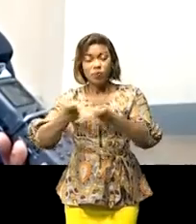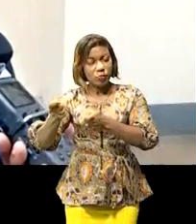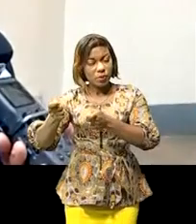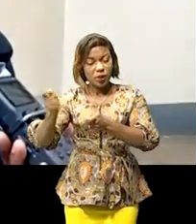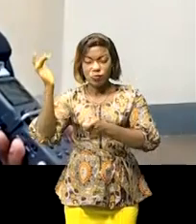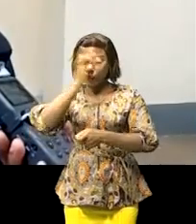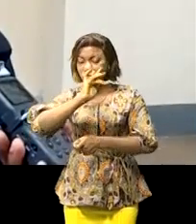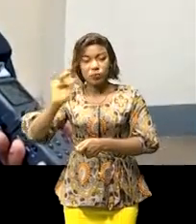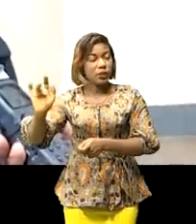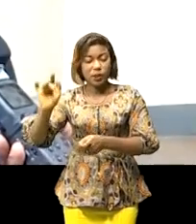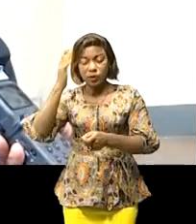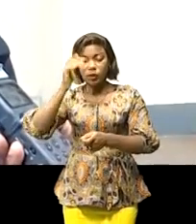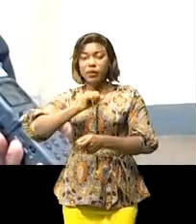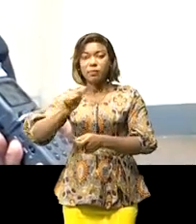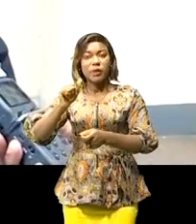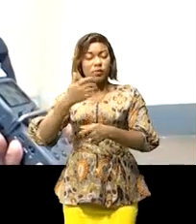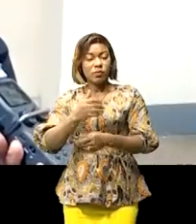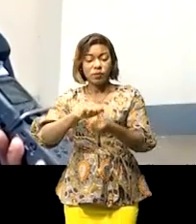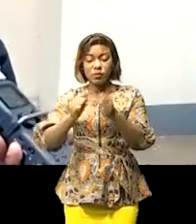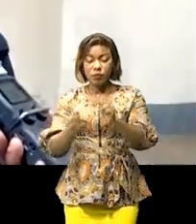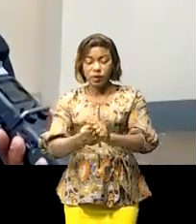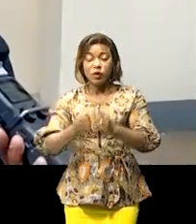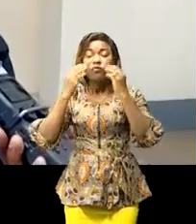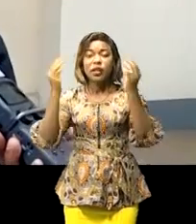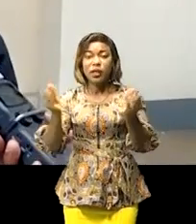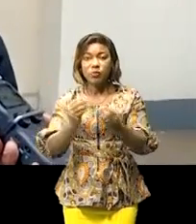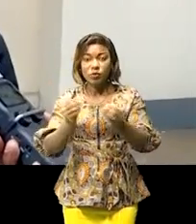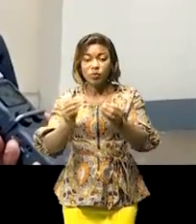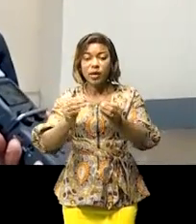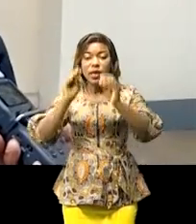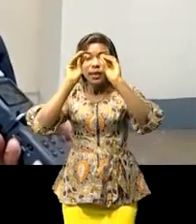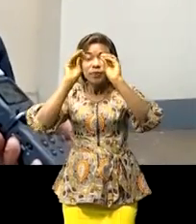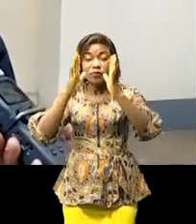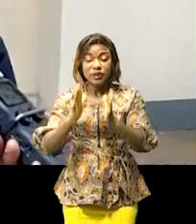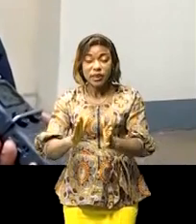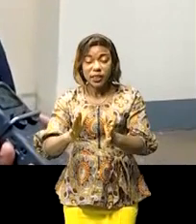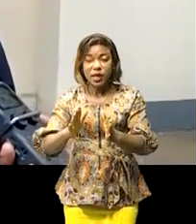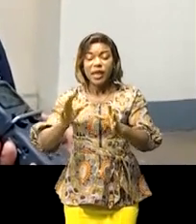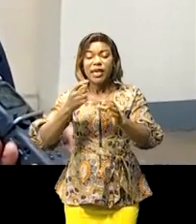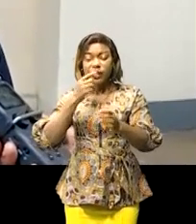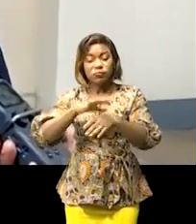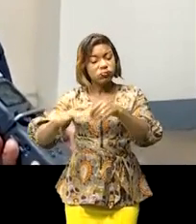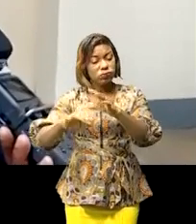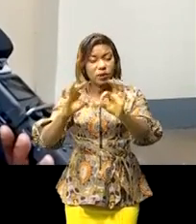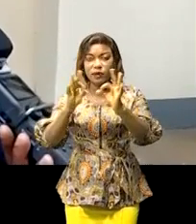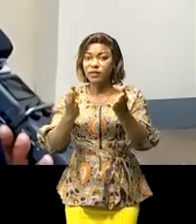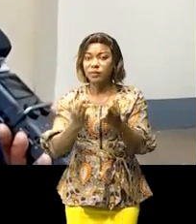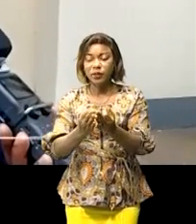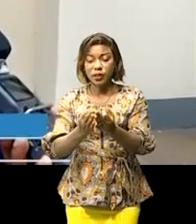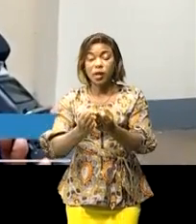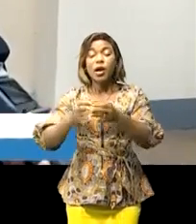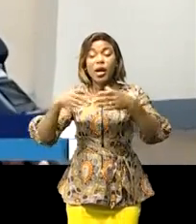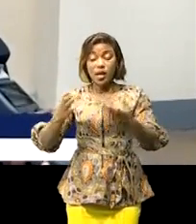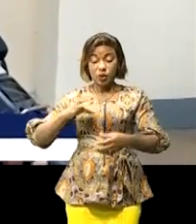Pikine exprime ses regrets, compatit à la douleur et présente ses condoléances à la famille éprouvée. Le